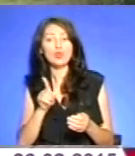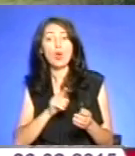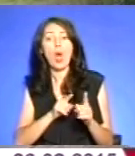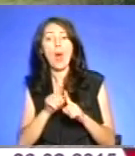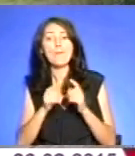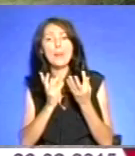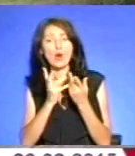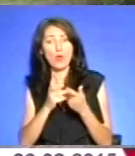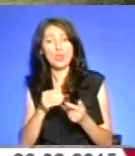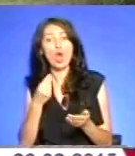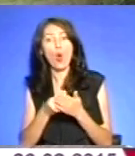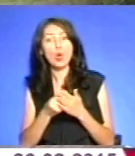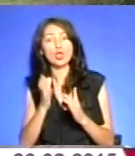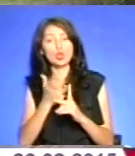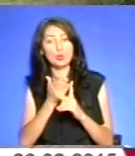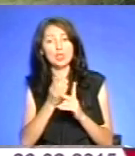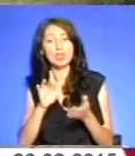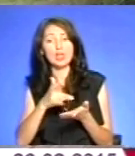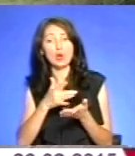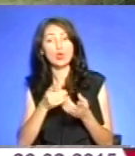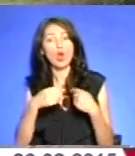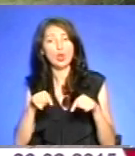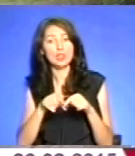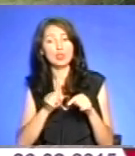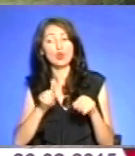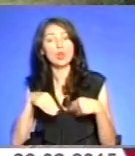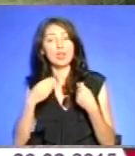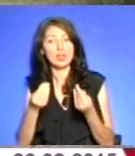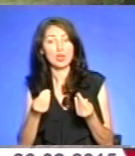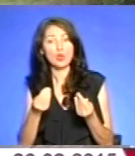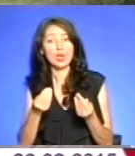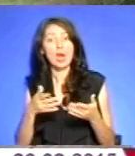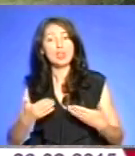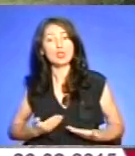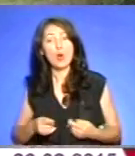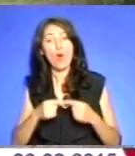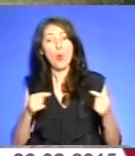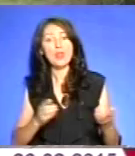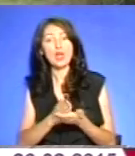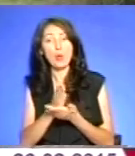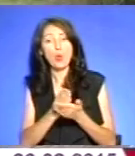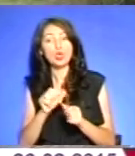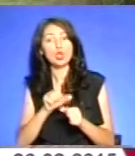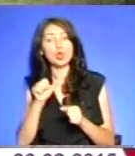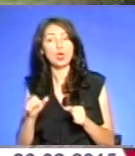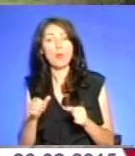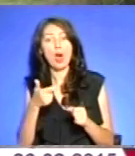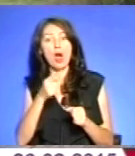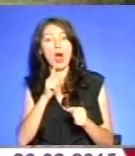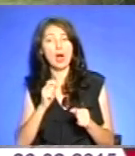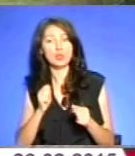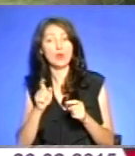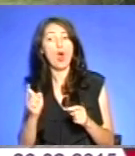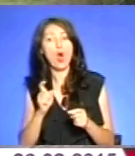перераховані кошти субсидії на рахунки організацій, що надають житлово-комунальні послуги, зокрема газових